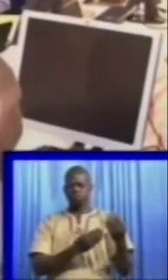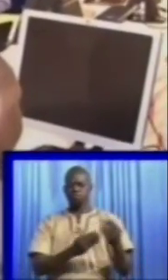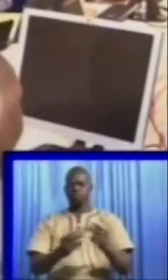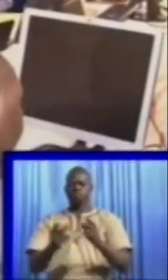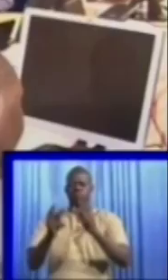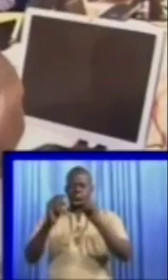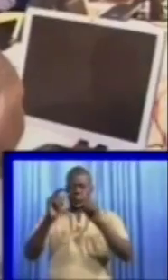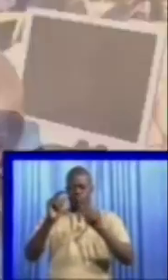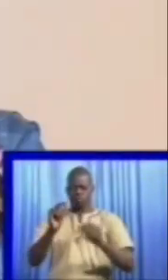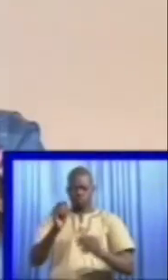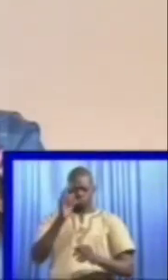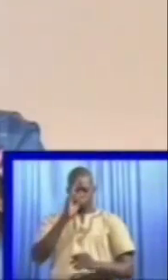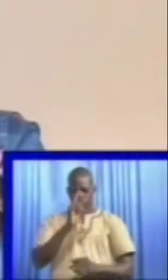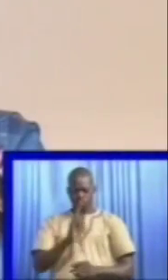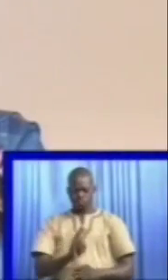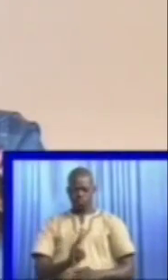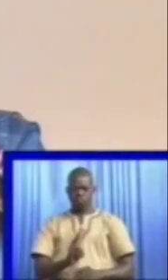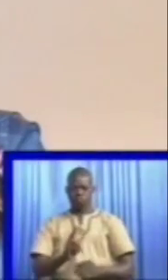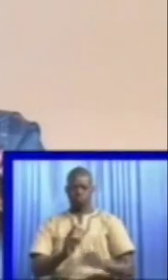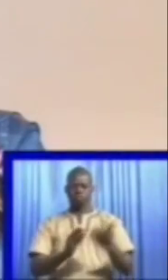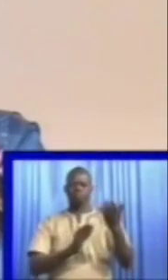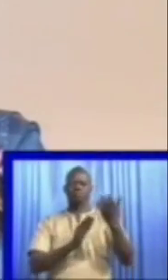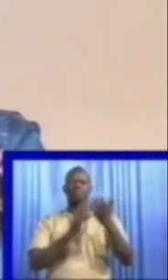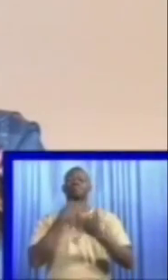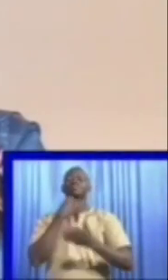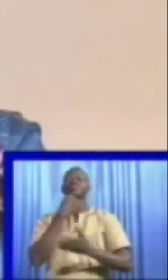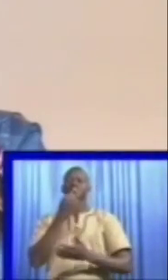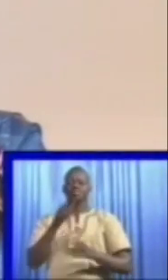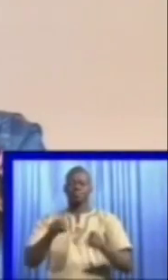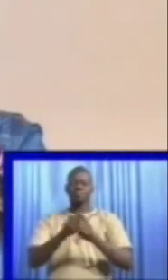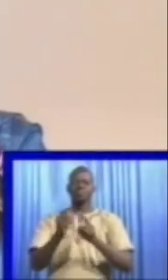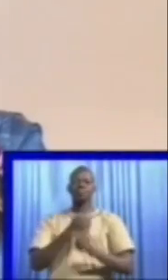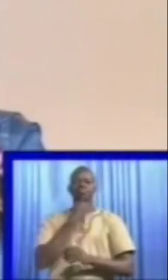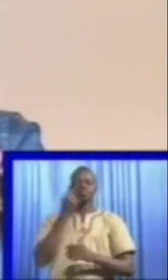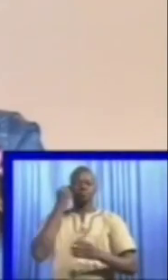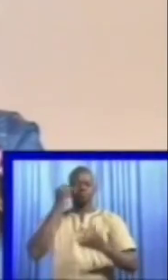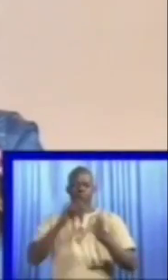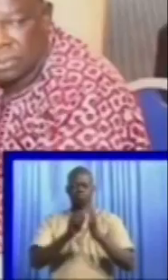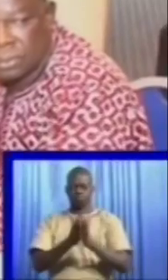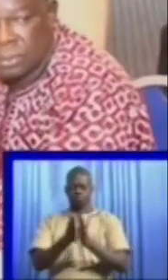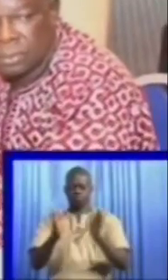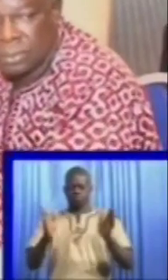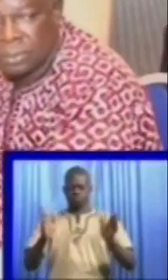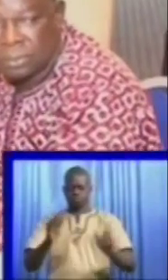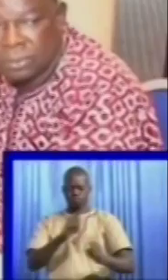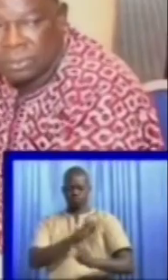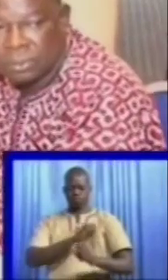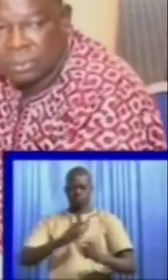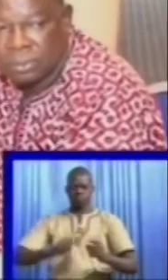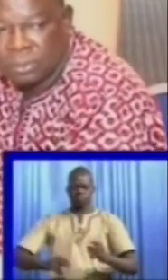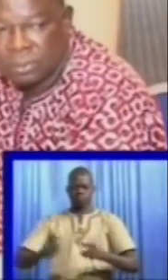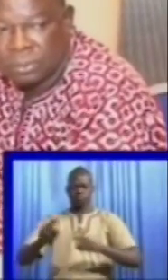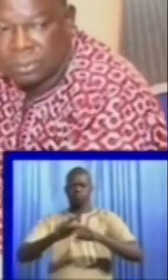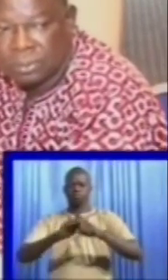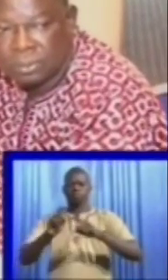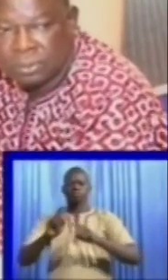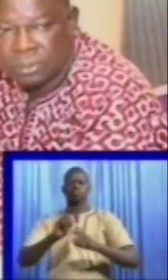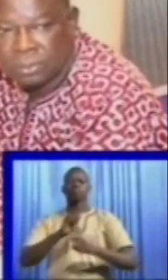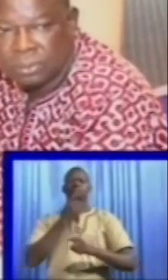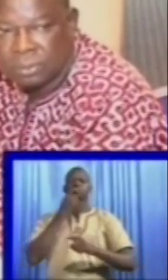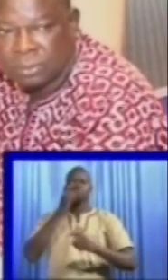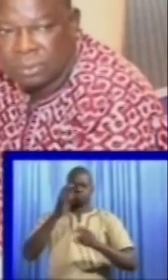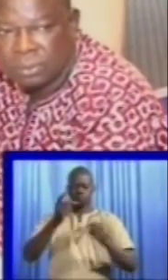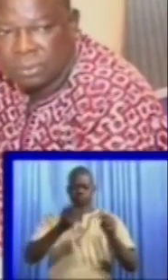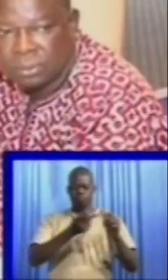peu onéreux. Par conséquent, comme l'a soutenu la secrétaire générale de l'Assemblée nationale, l'intranet doit être érigé en une